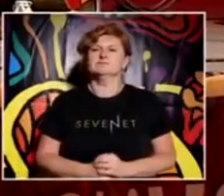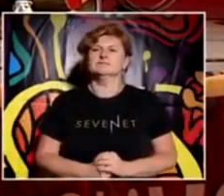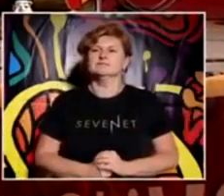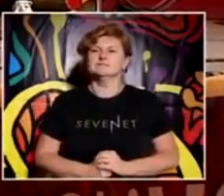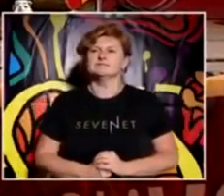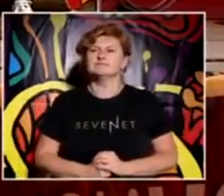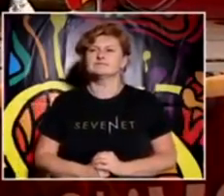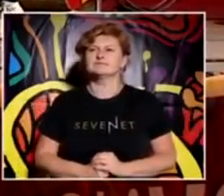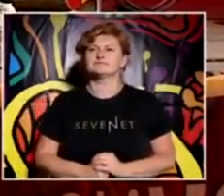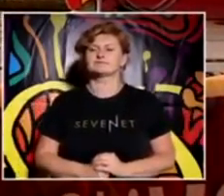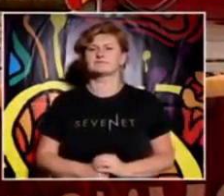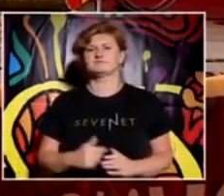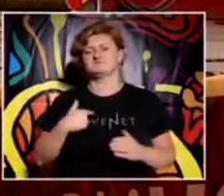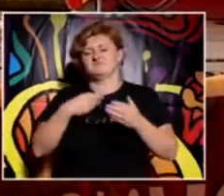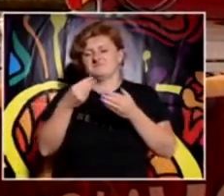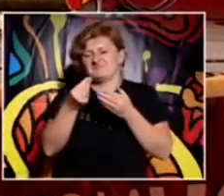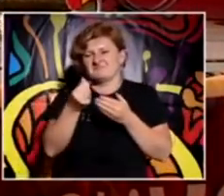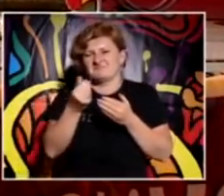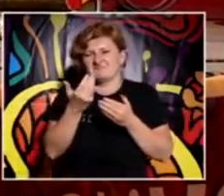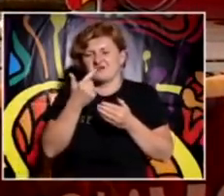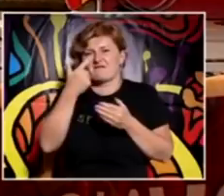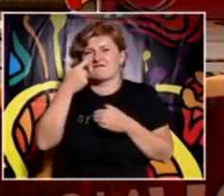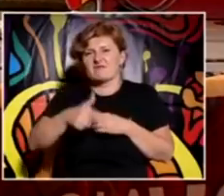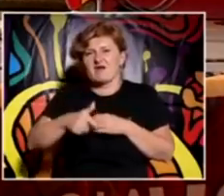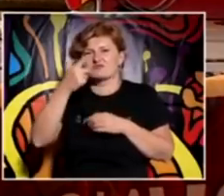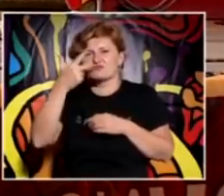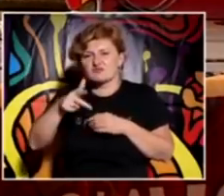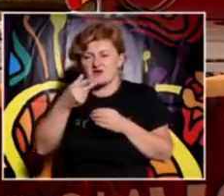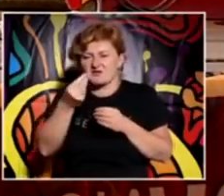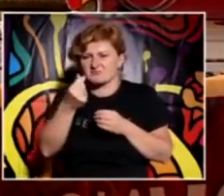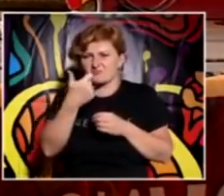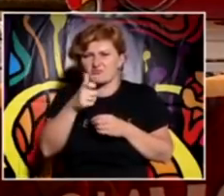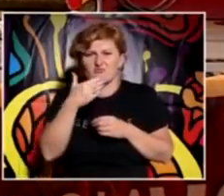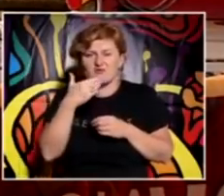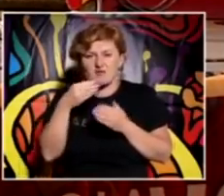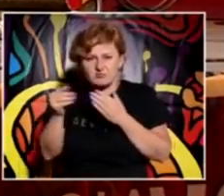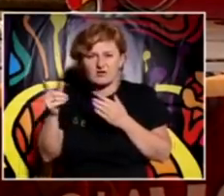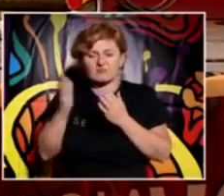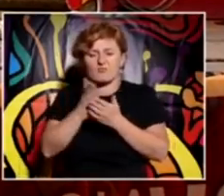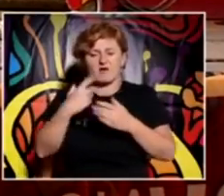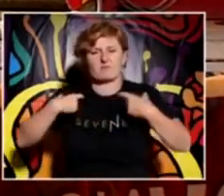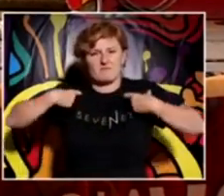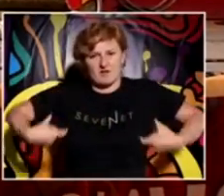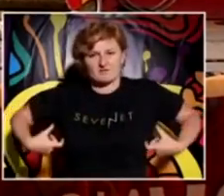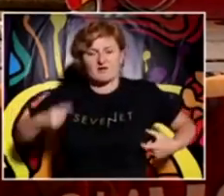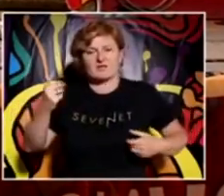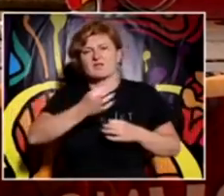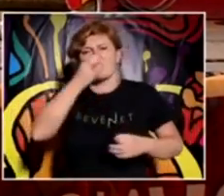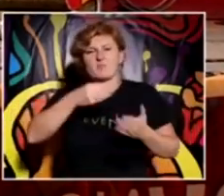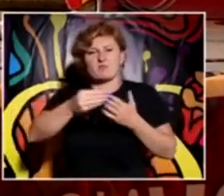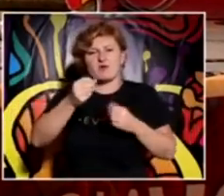były jakieś w sumie groszowe sprawy, bo to były 2 czy 3 tygodnie za, zdaje się, $100 i to jest najlepiej płatna praca w